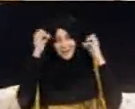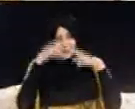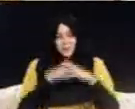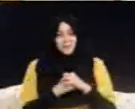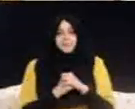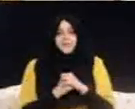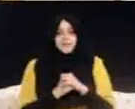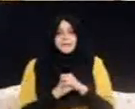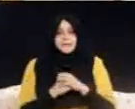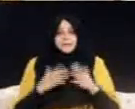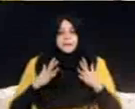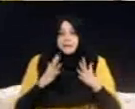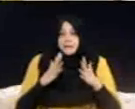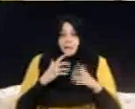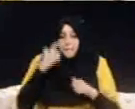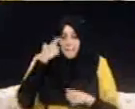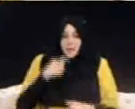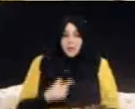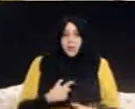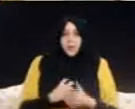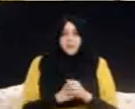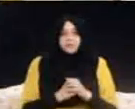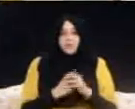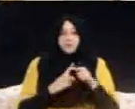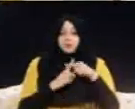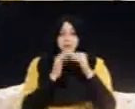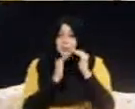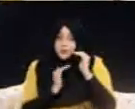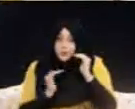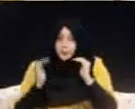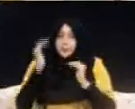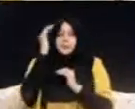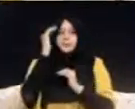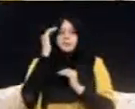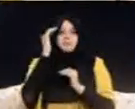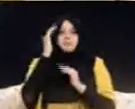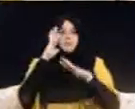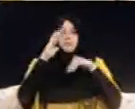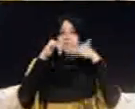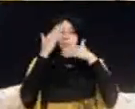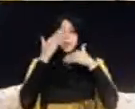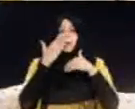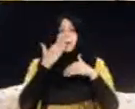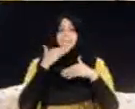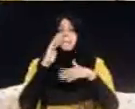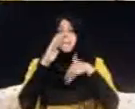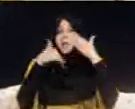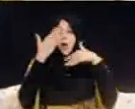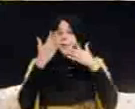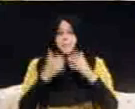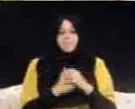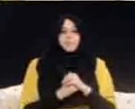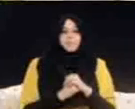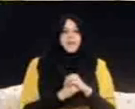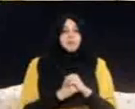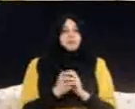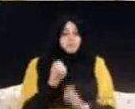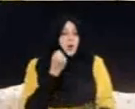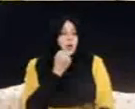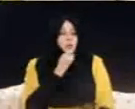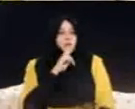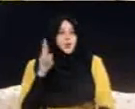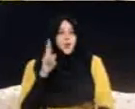تزكية النفس والارتقاء بها، لا شك سادتي الأفاضل